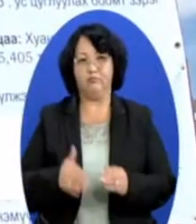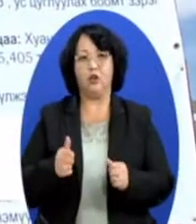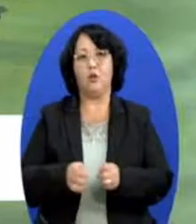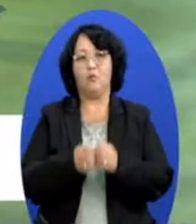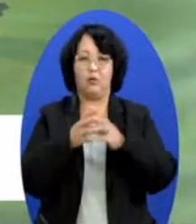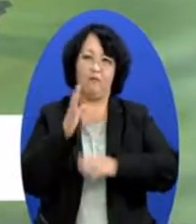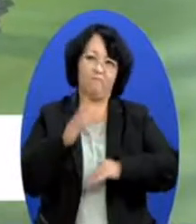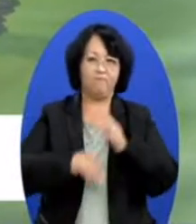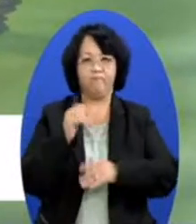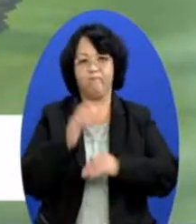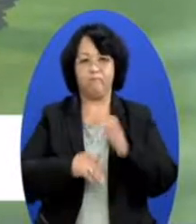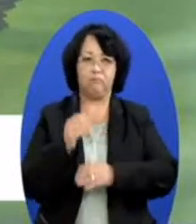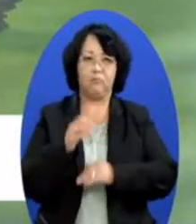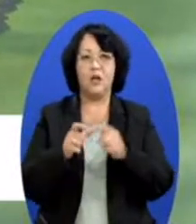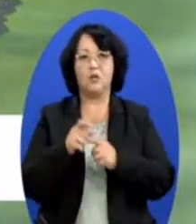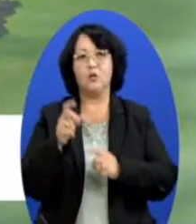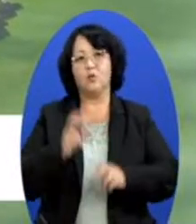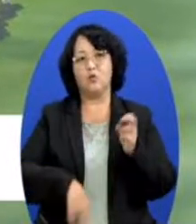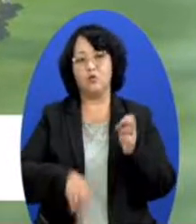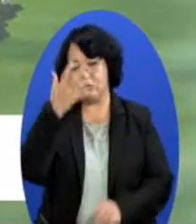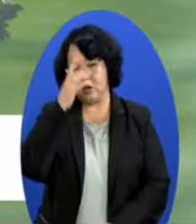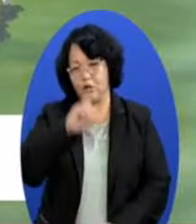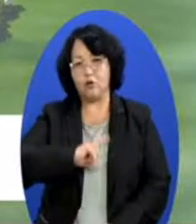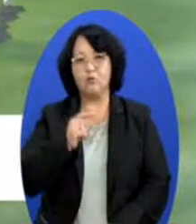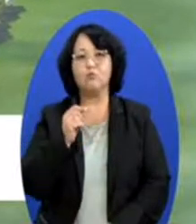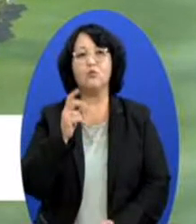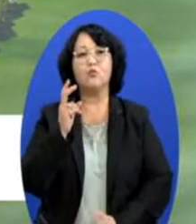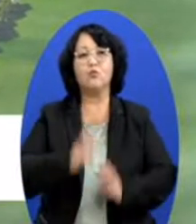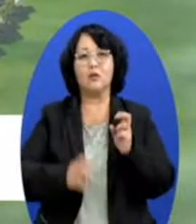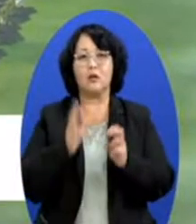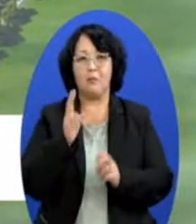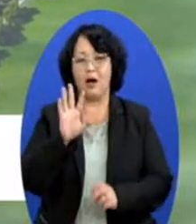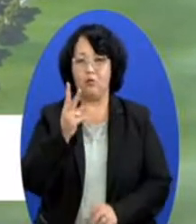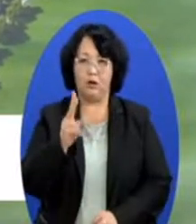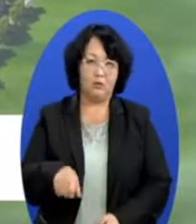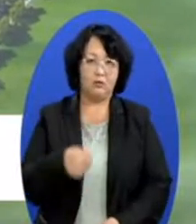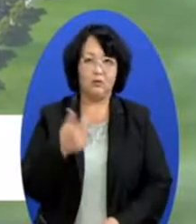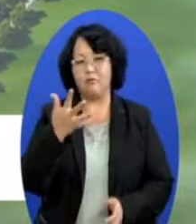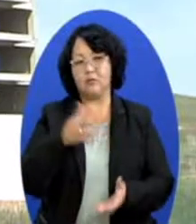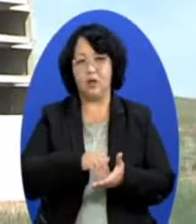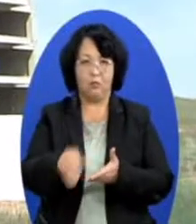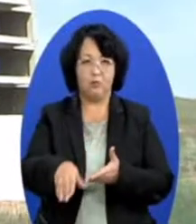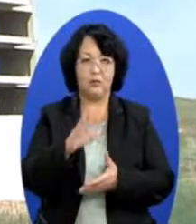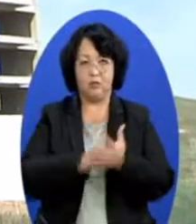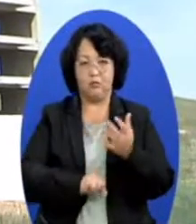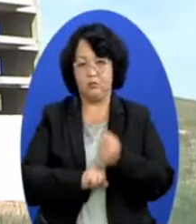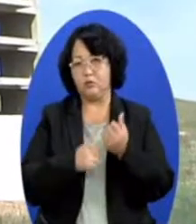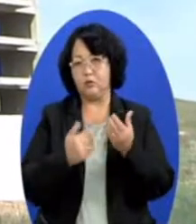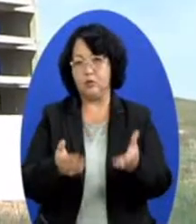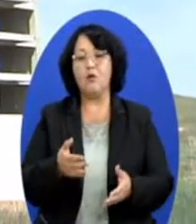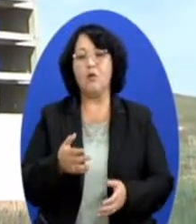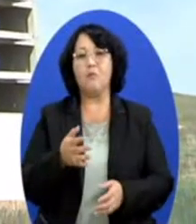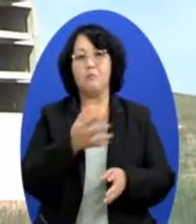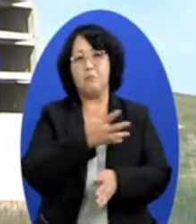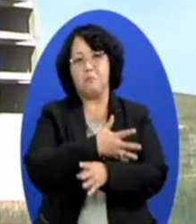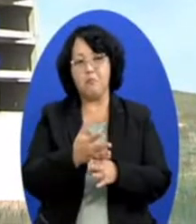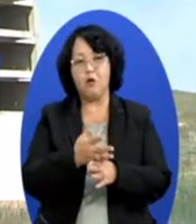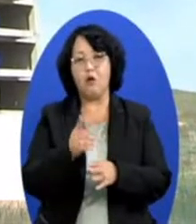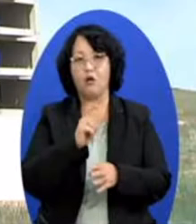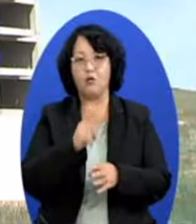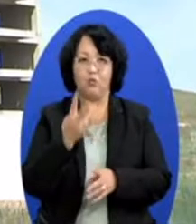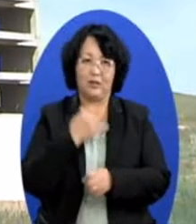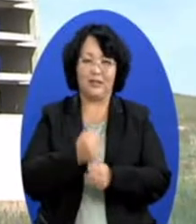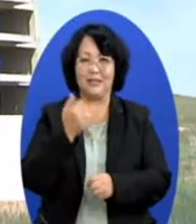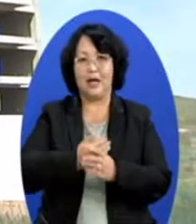байгуулалт үргэлжилж байна. Эрдэнэ төвлөрсөн төрөмж үйлдвэрийн газраас 12.5 тэрэм төгрөгийн санхүүжилт үзүүлснээр орон сууцны хороолын ажил ямар